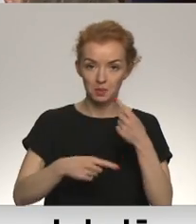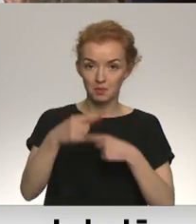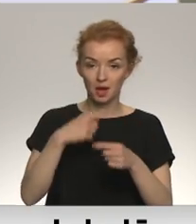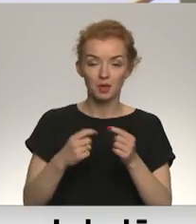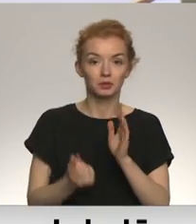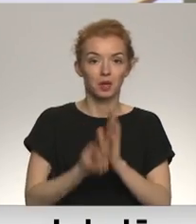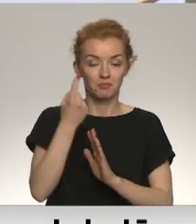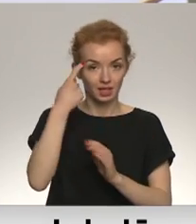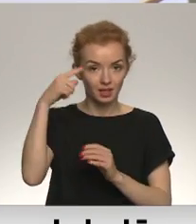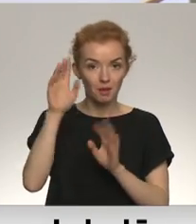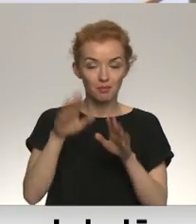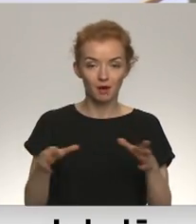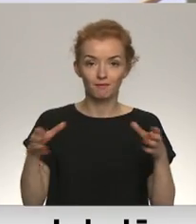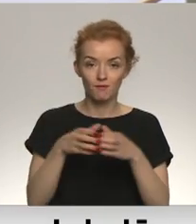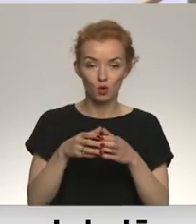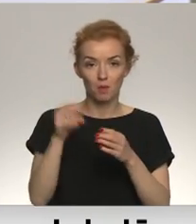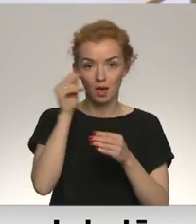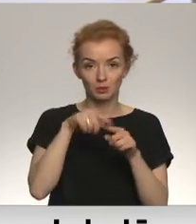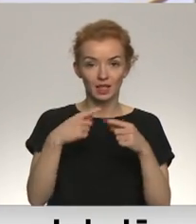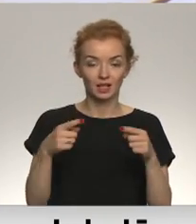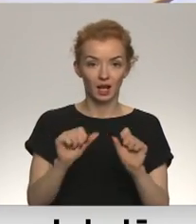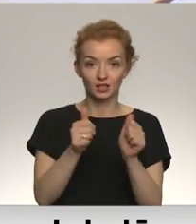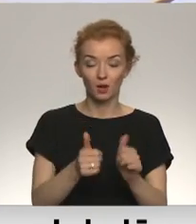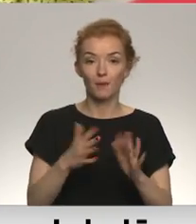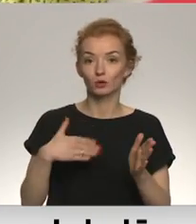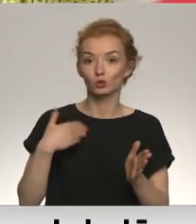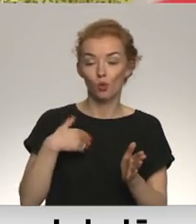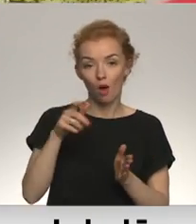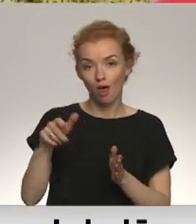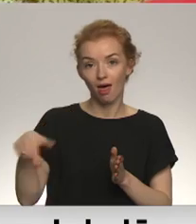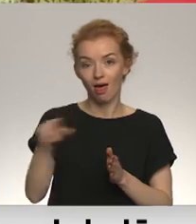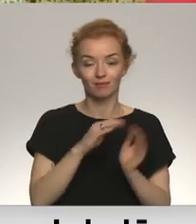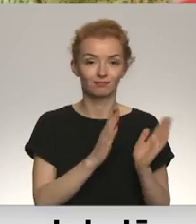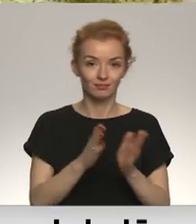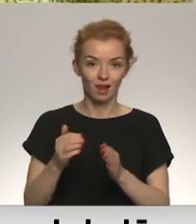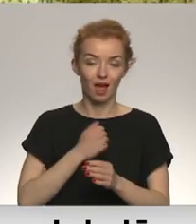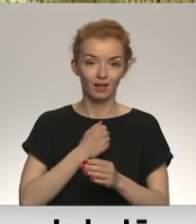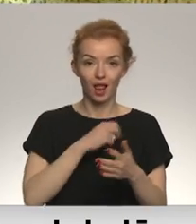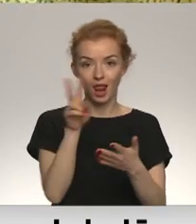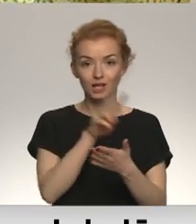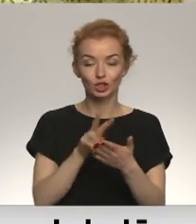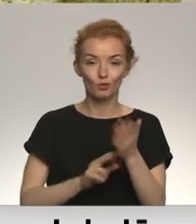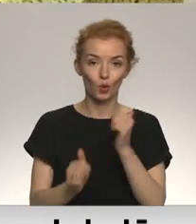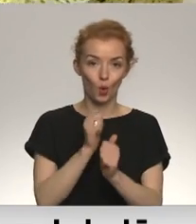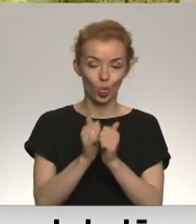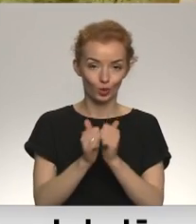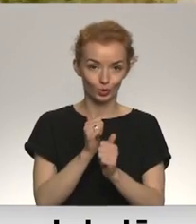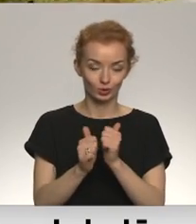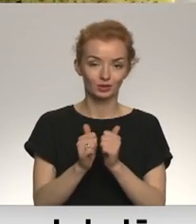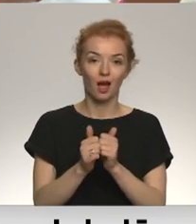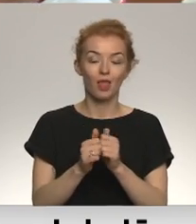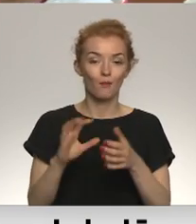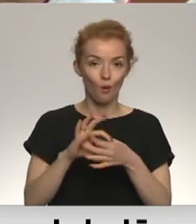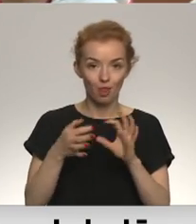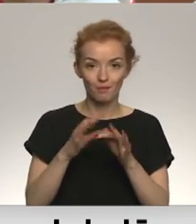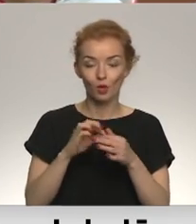pirmās idejas par vienota mācību līdzekļu izveidi. Savukārt skolēni tagad gatavojas latgalisko lasījumu konkursam Voliudzāni, Olimpiādei,